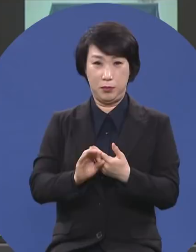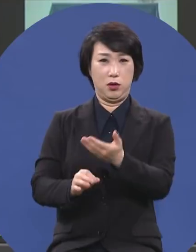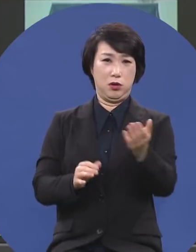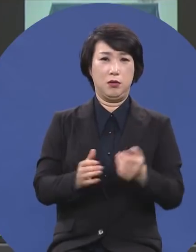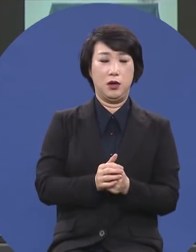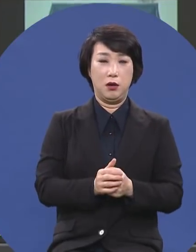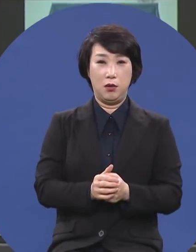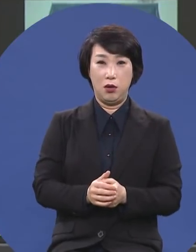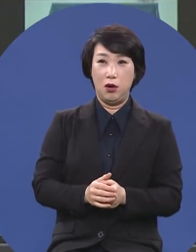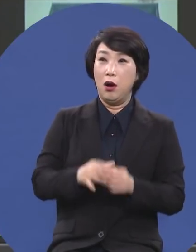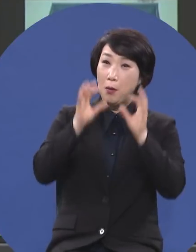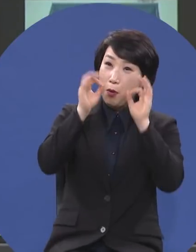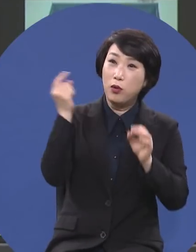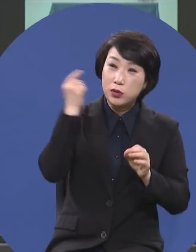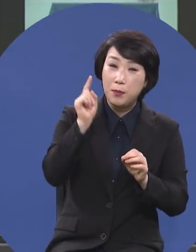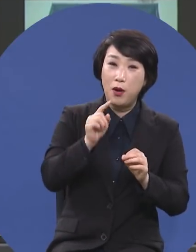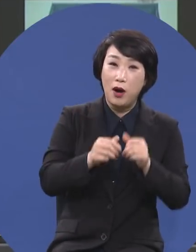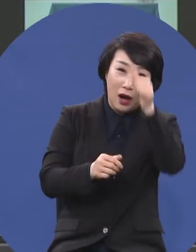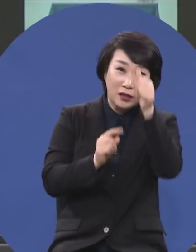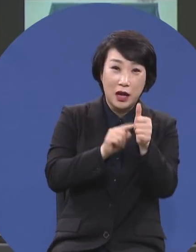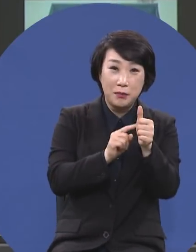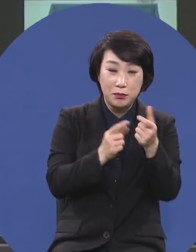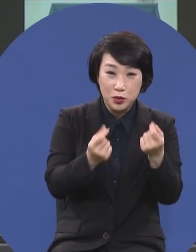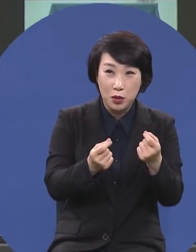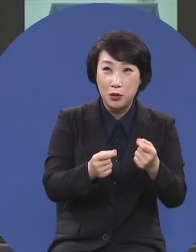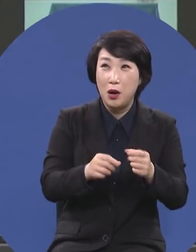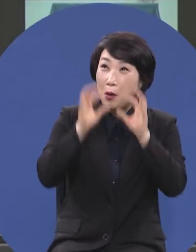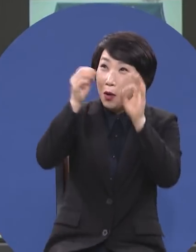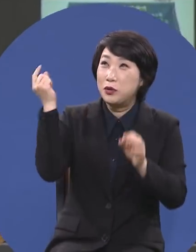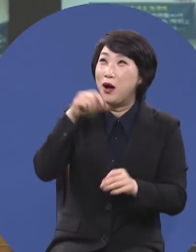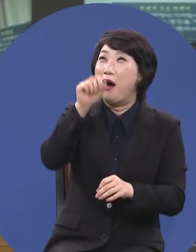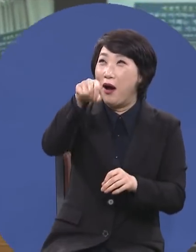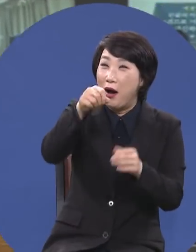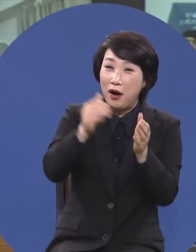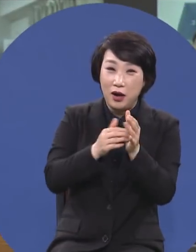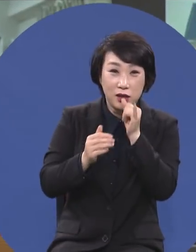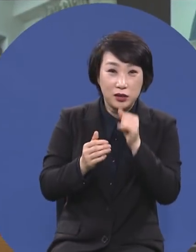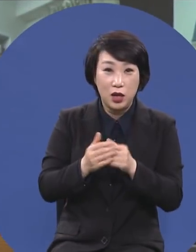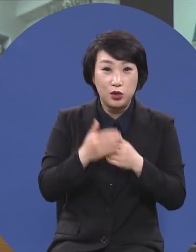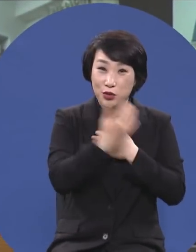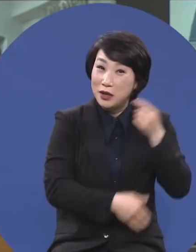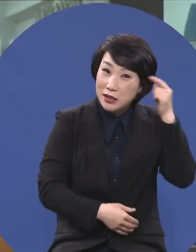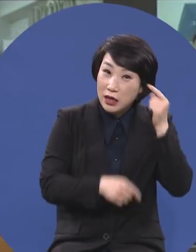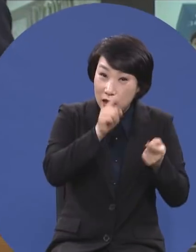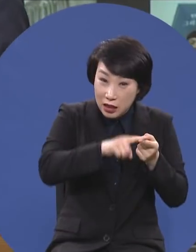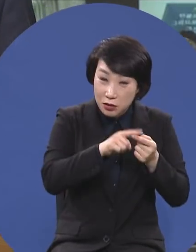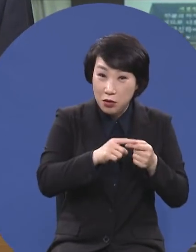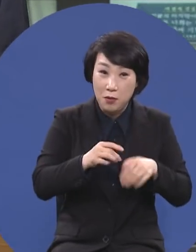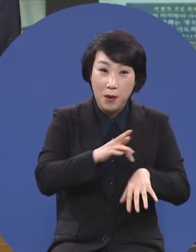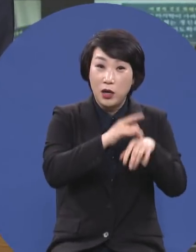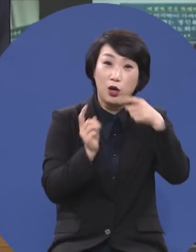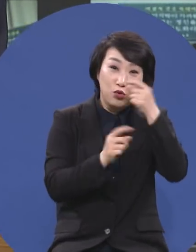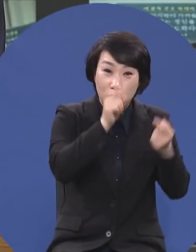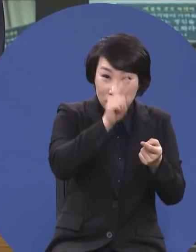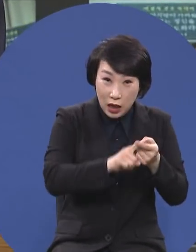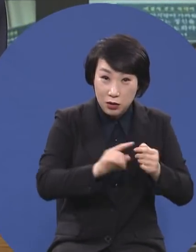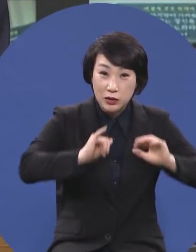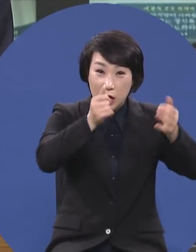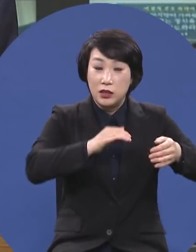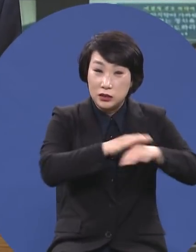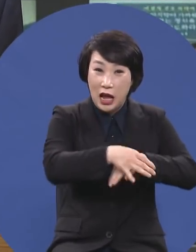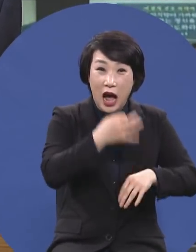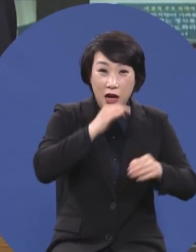아니면 듣기는 아담처럼 들었는데 육신의 생각대로, 마귀 유혹대로,